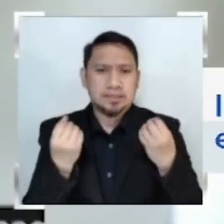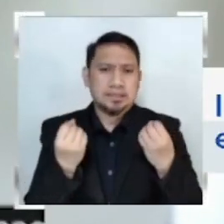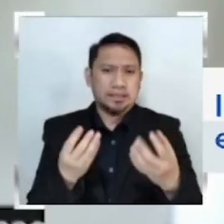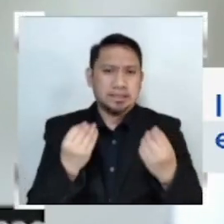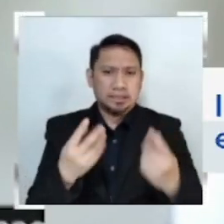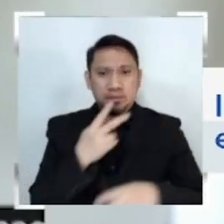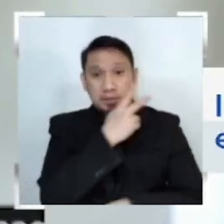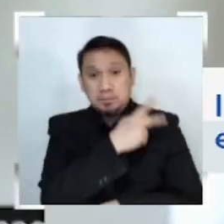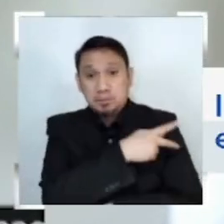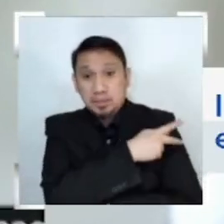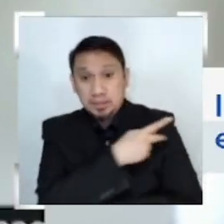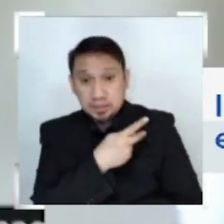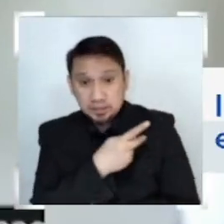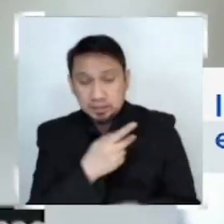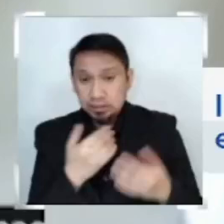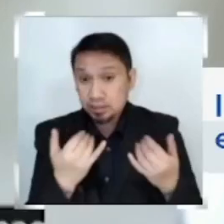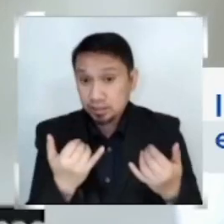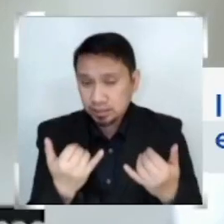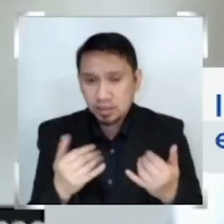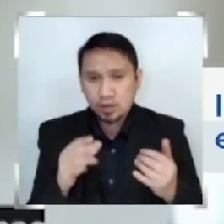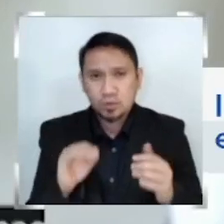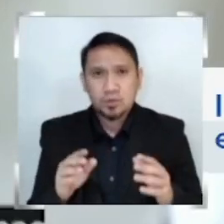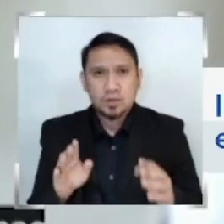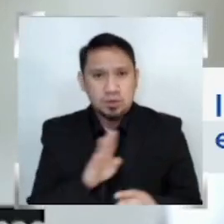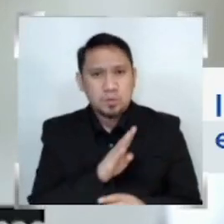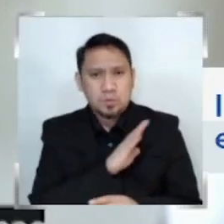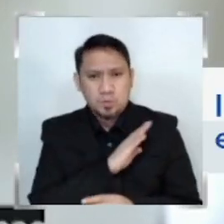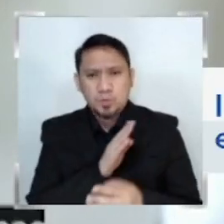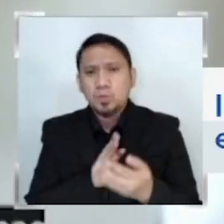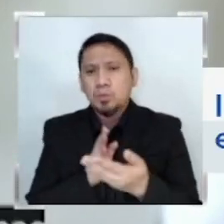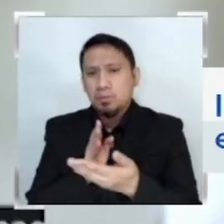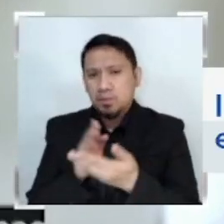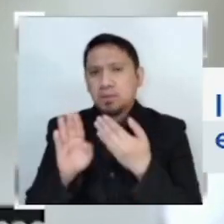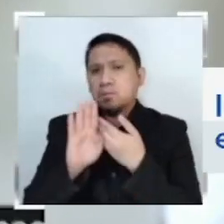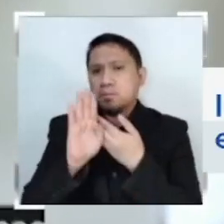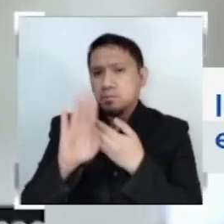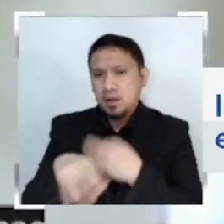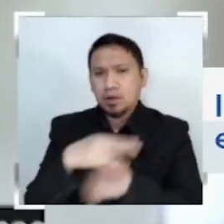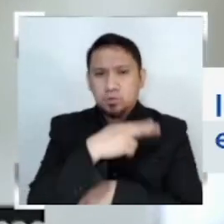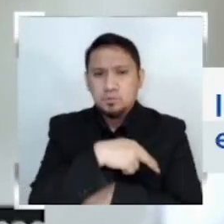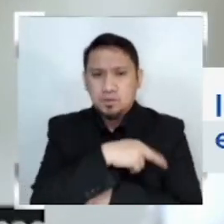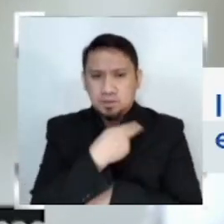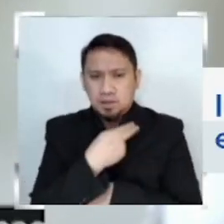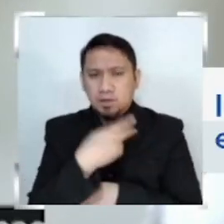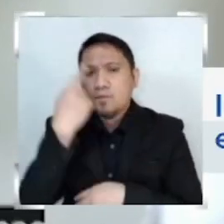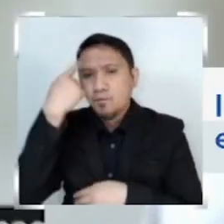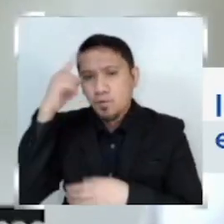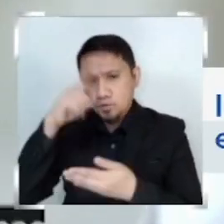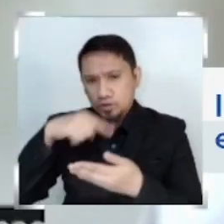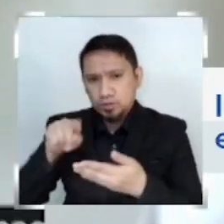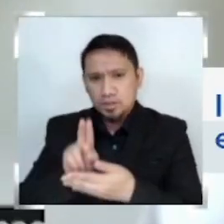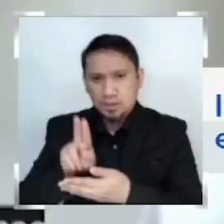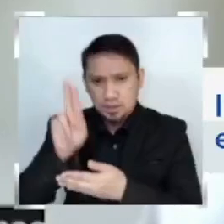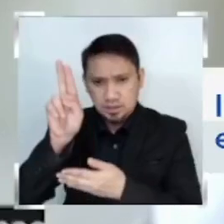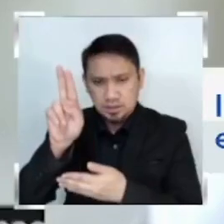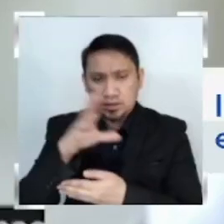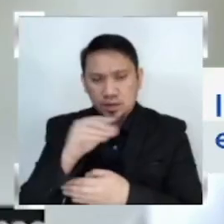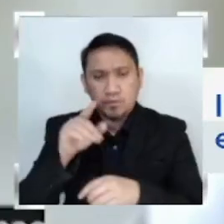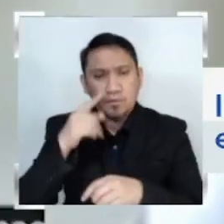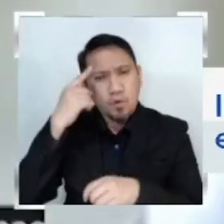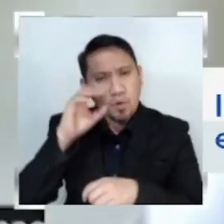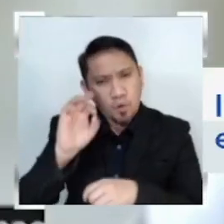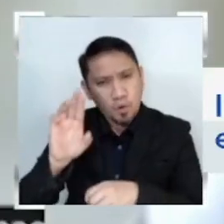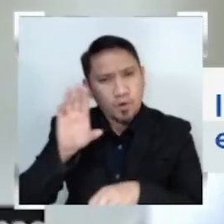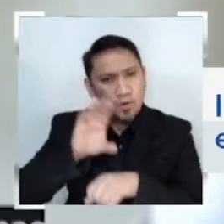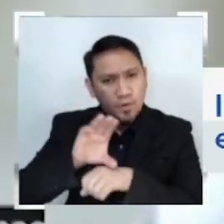na malakas na loob na bumalik sa hospital, no? At mag-consult regarding dun